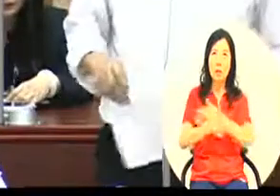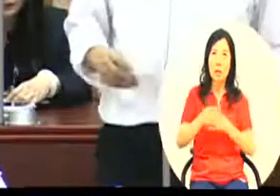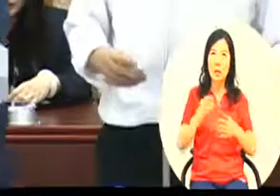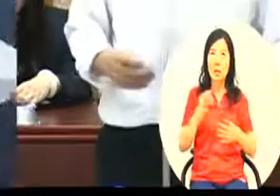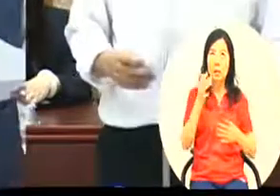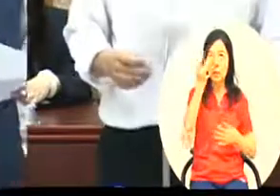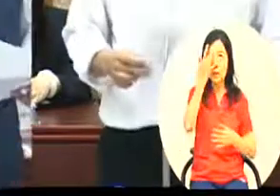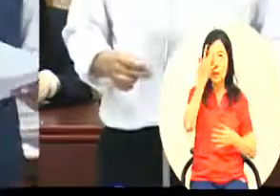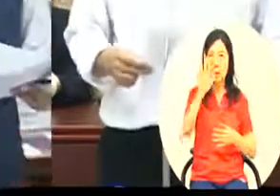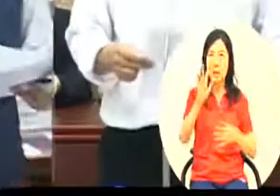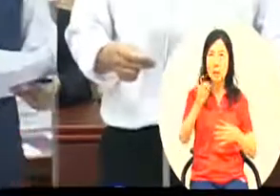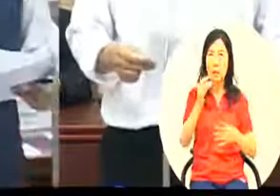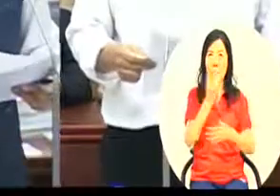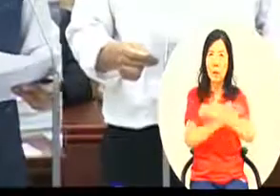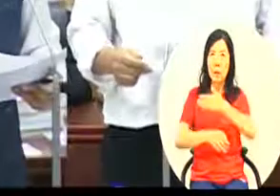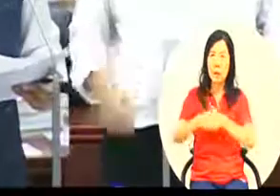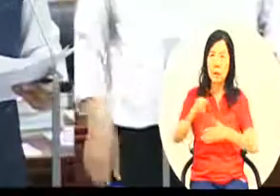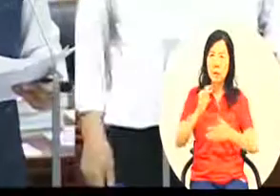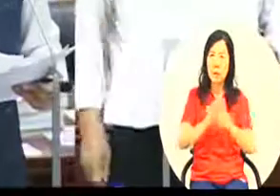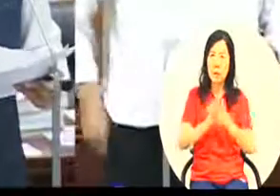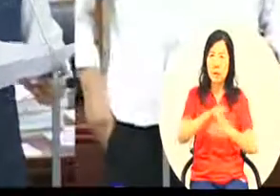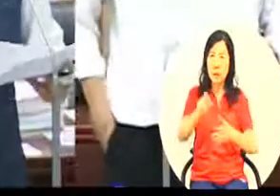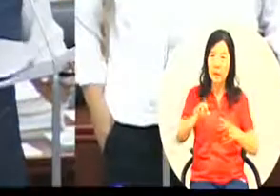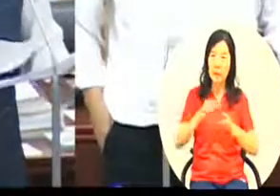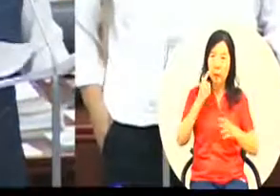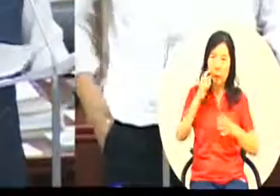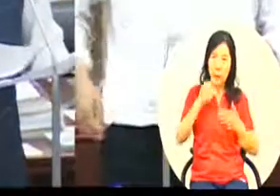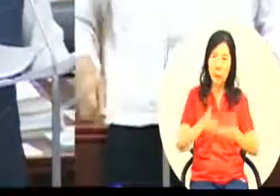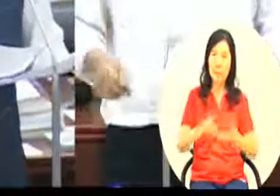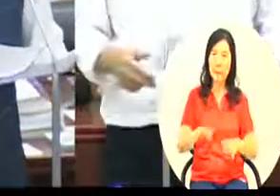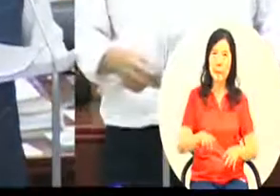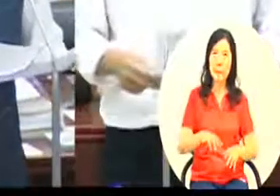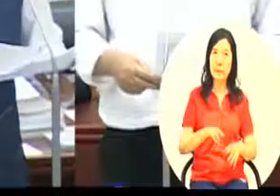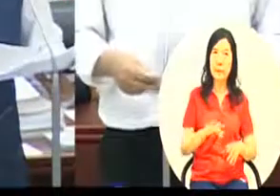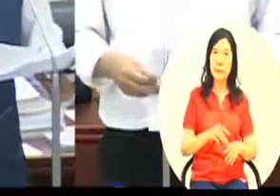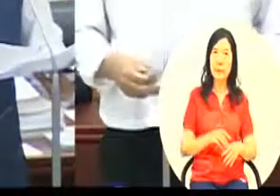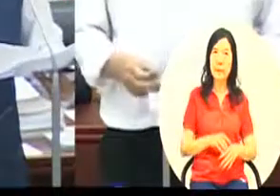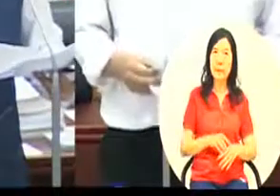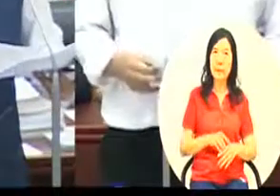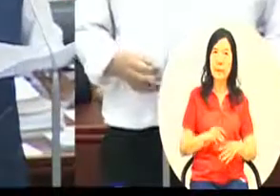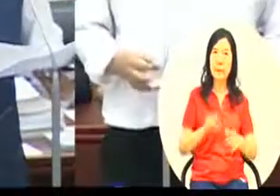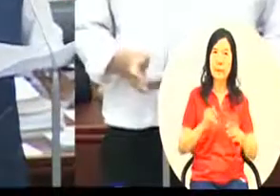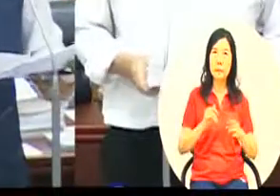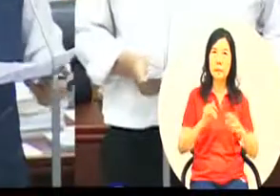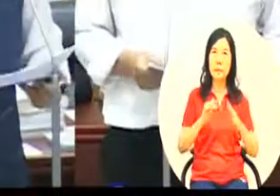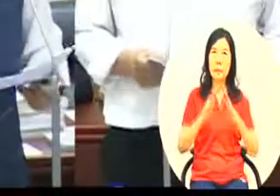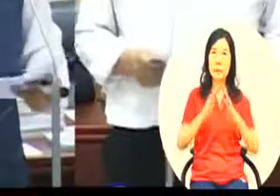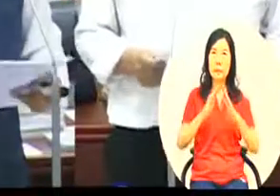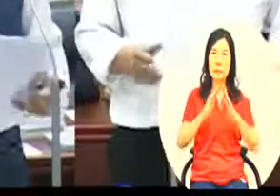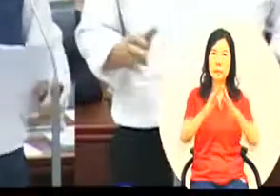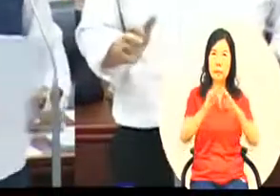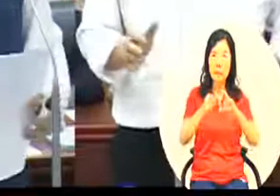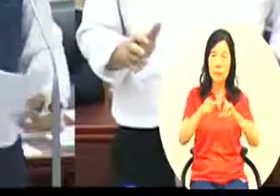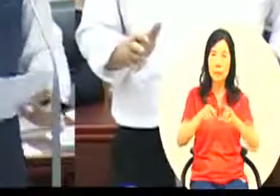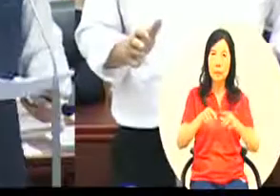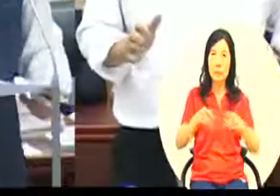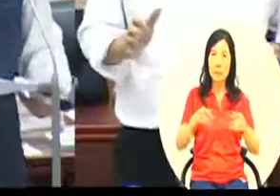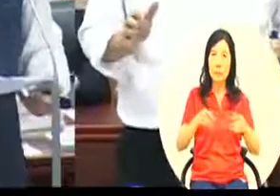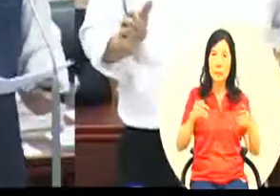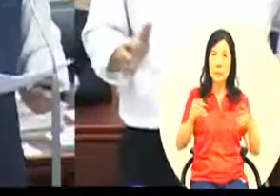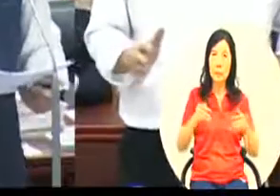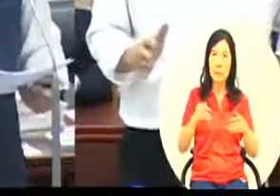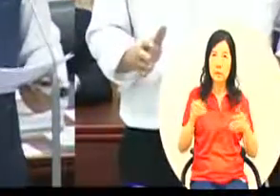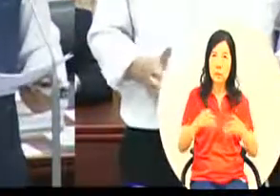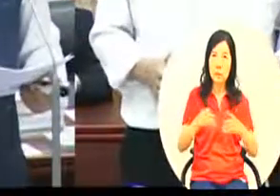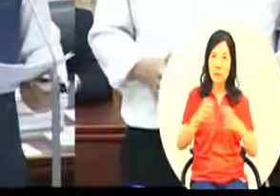的市民朋友的关心了哈。那个这个，有关把我们市区里面呢哈，打造一个无障碍